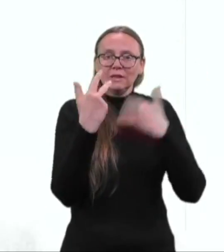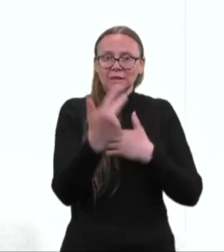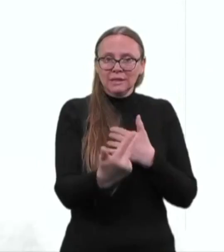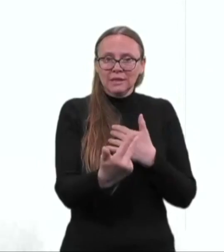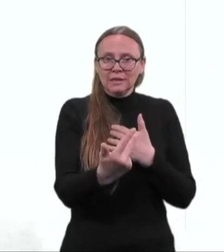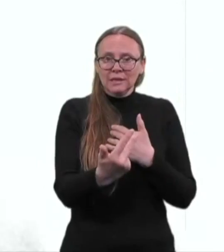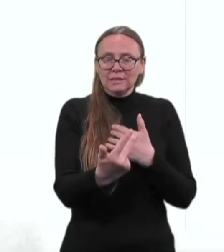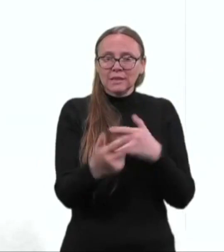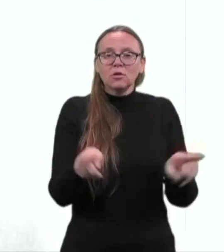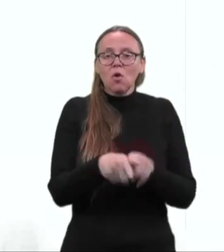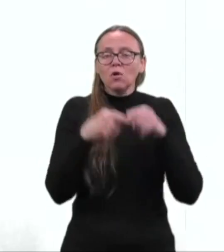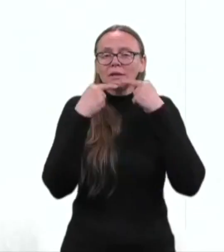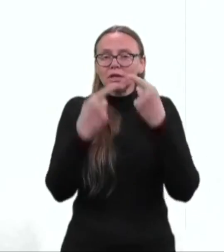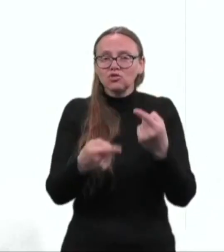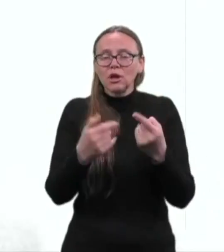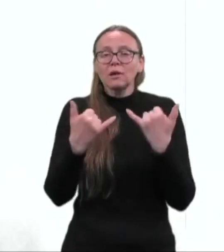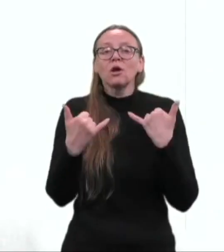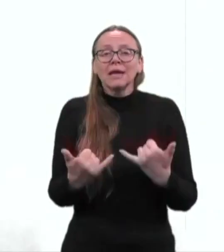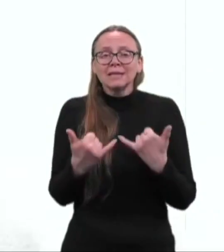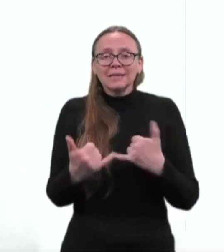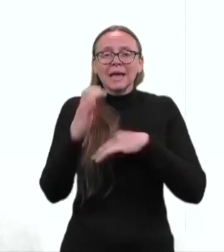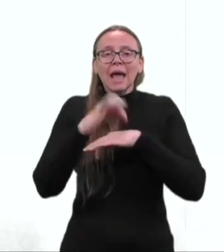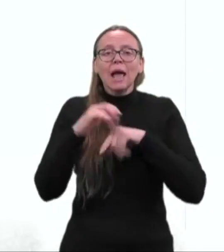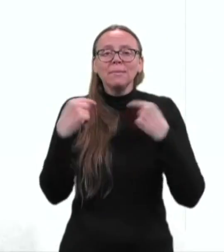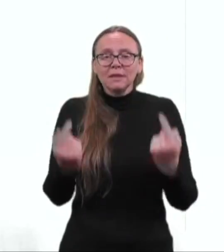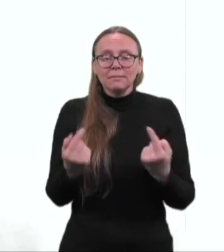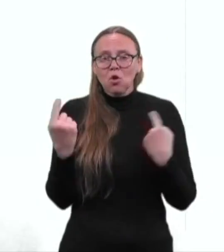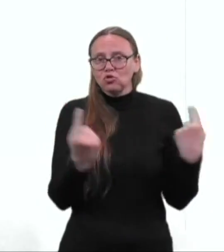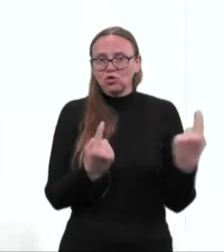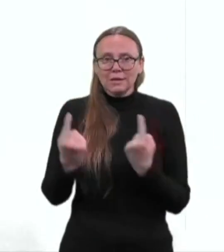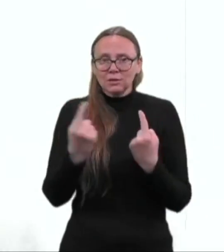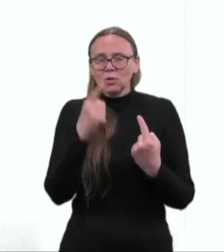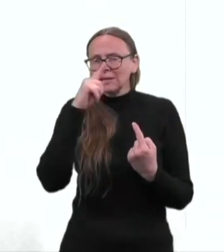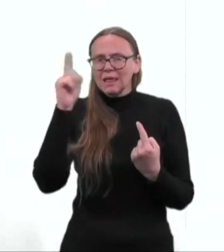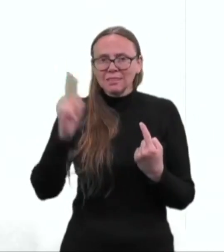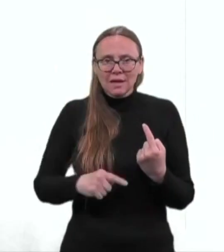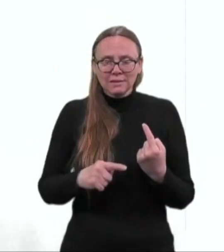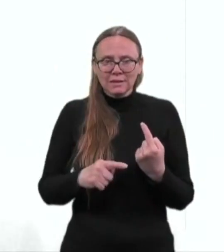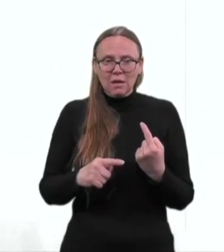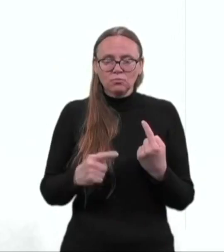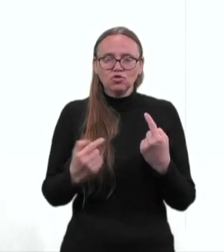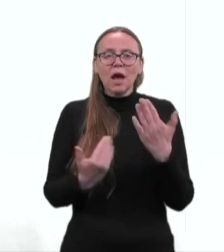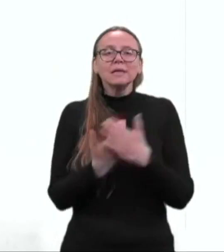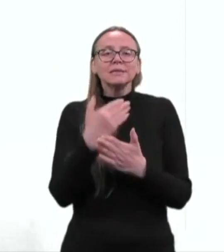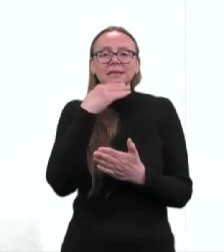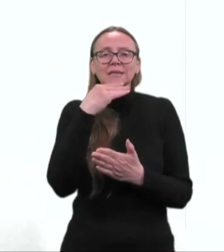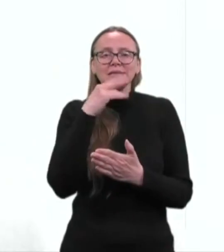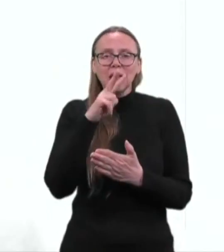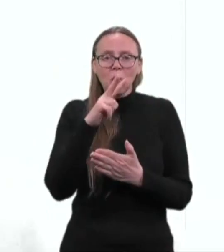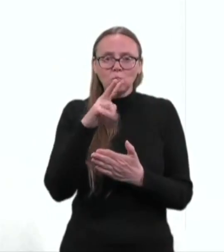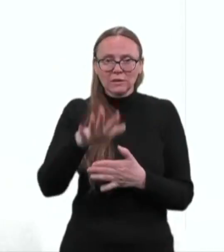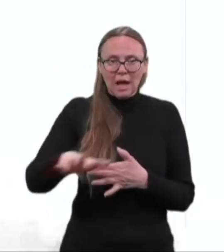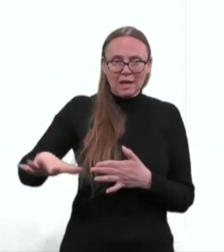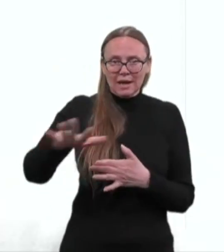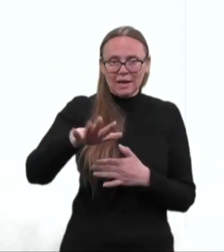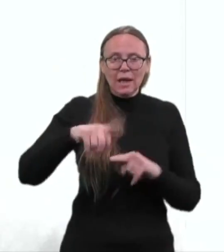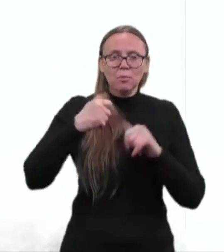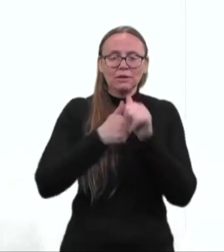439. Kot rečeno, je trenutno epidemiološka situacija najslabša v Zasavski regiji, sledijo